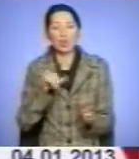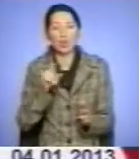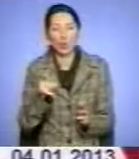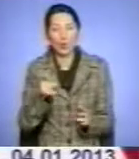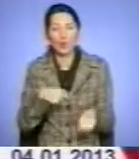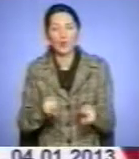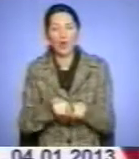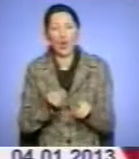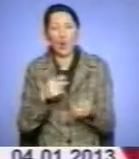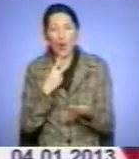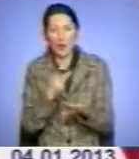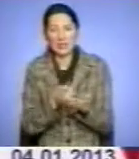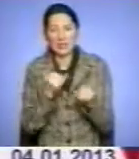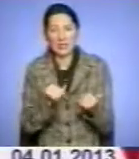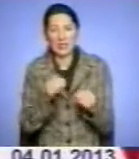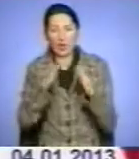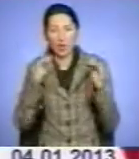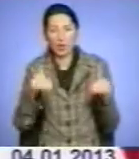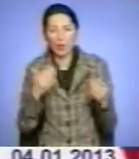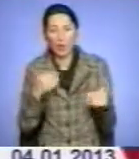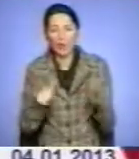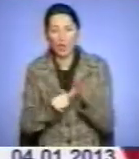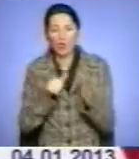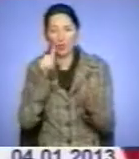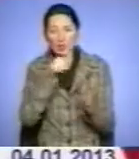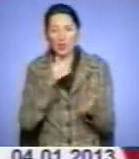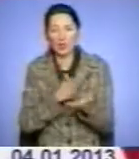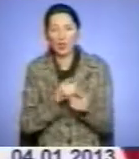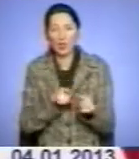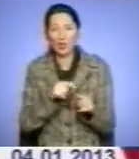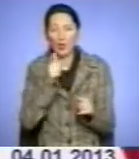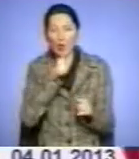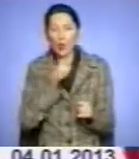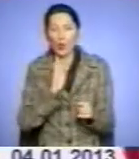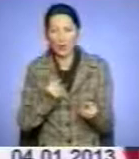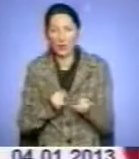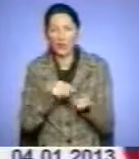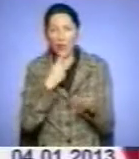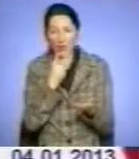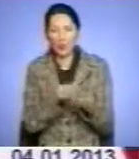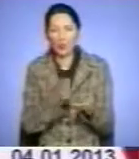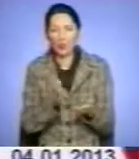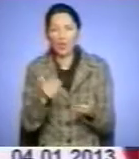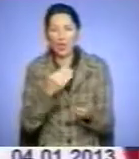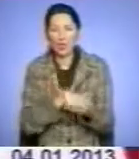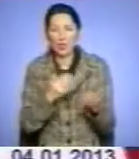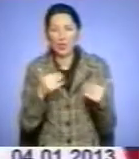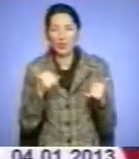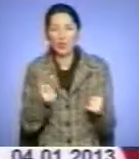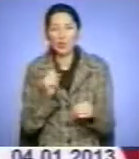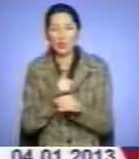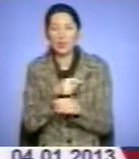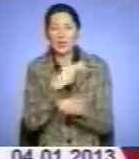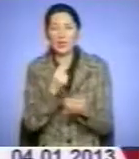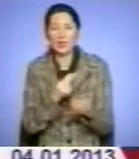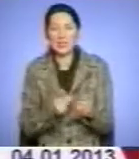ось уже 6-й рік поспіль. Цьогоріч вона радуватиме тернополян востаннє. Уже сьогодні замовлені ескізи